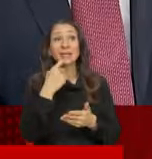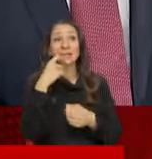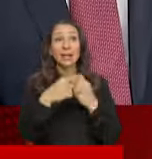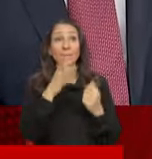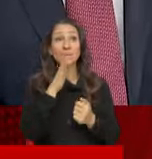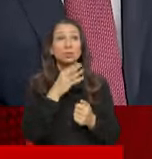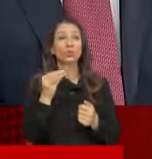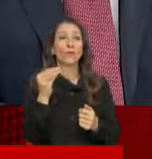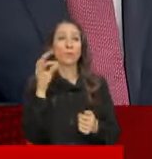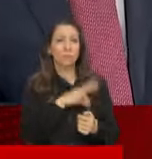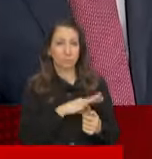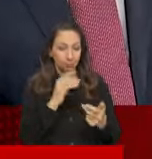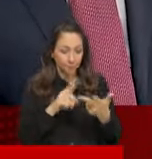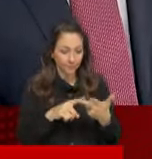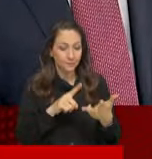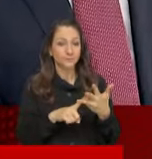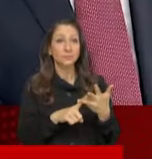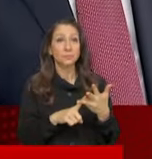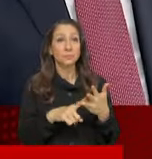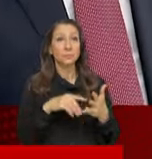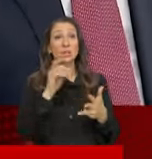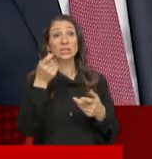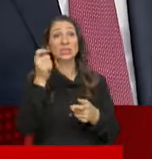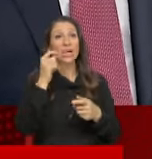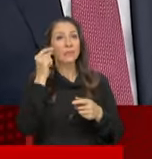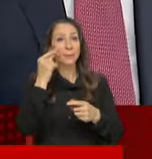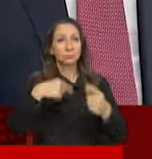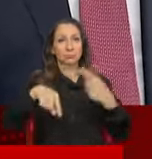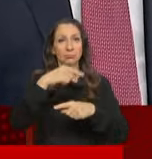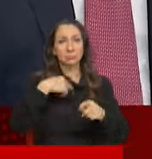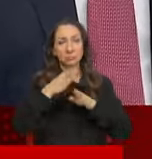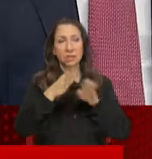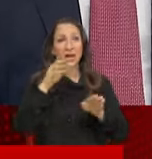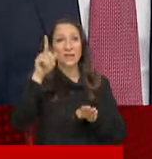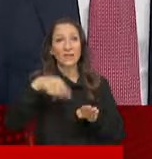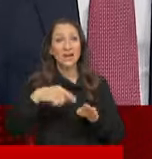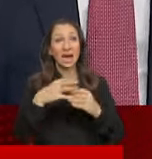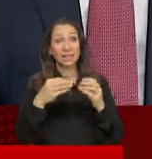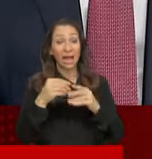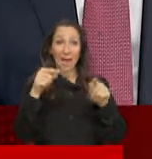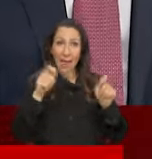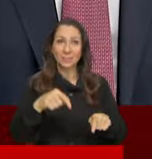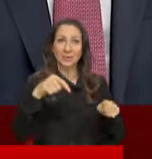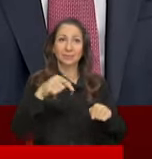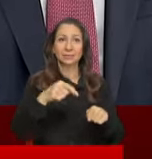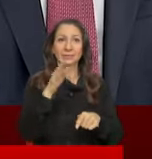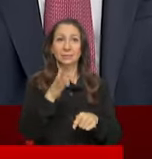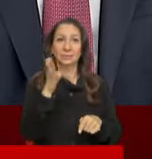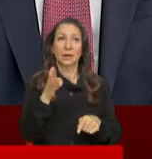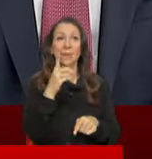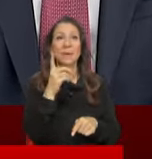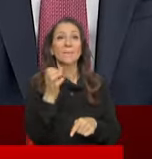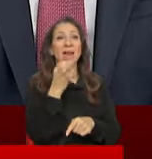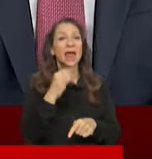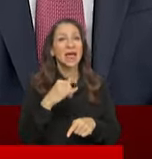milyon daha masraf ettik Ve ayrıca bütün iş adamlarına giderek verginizi Adana'da yatırın diyerek yaklaşık 1